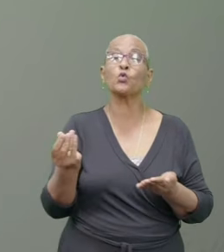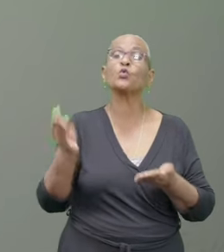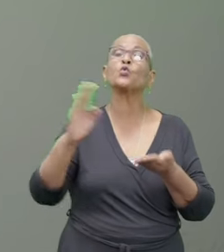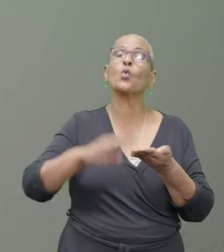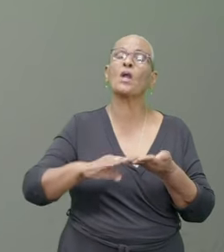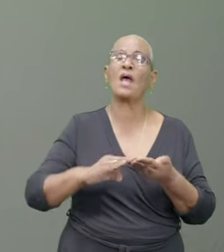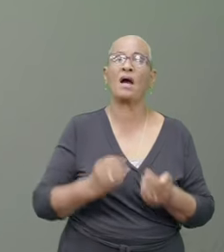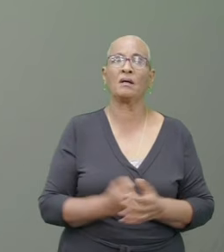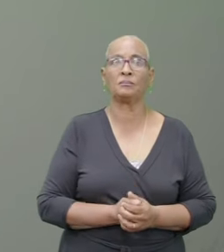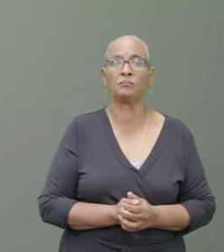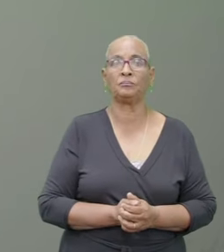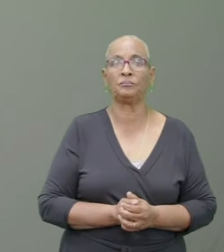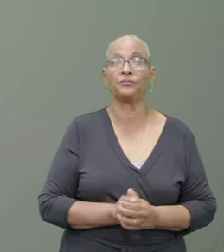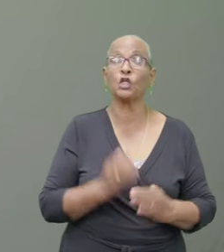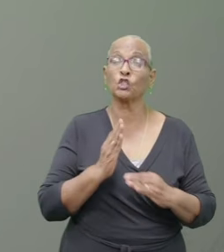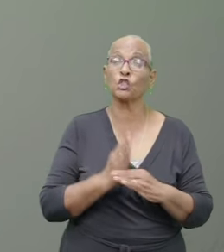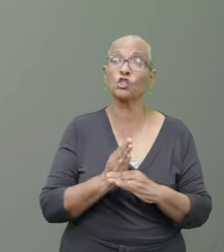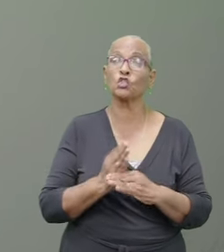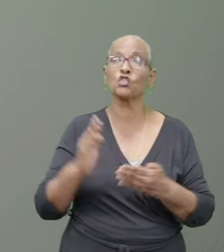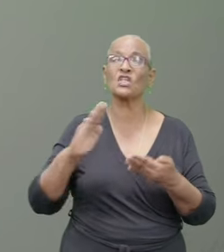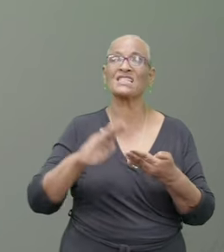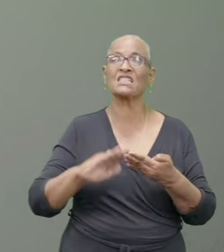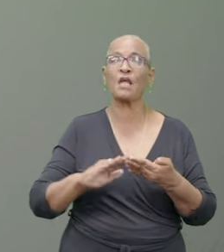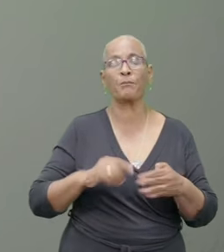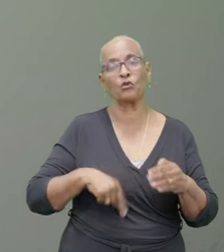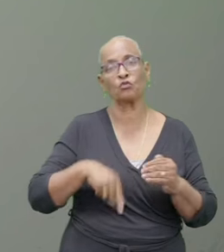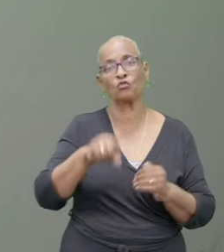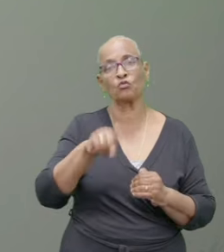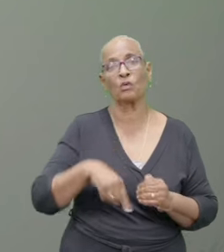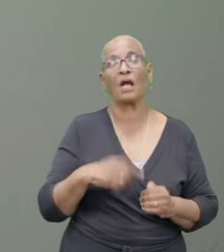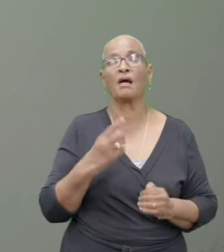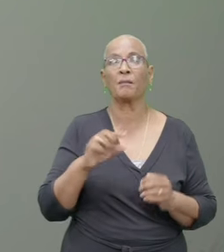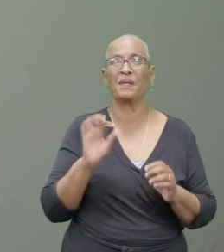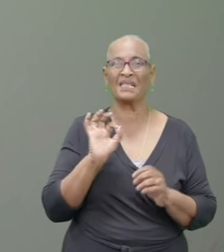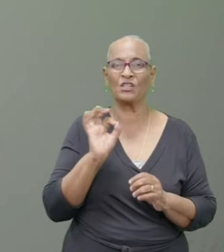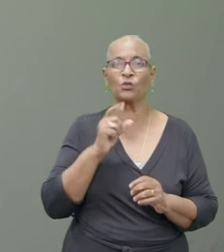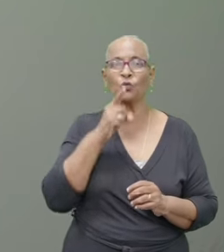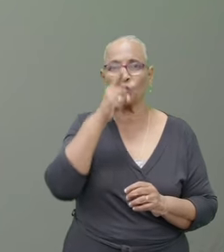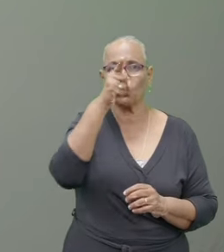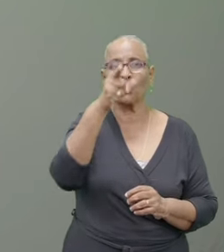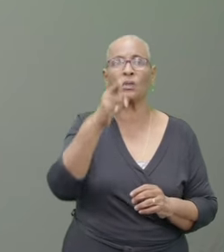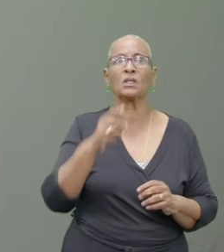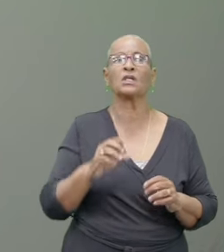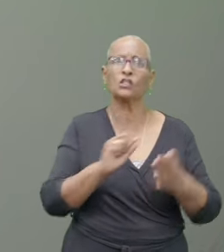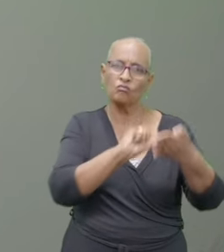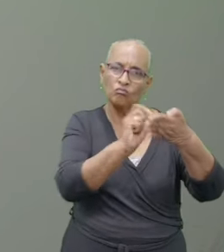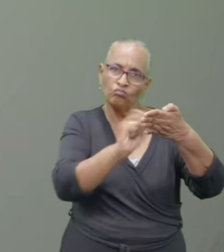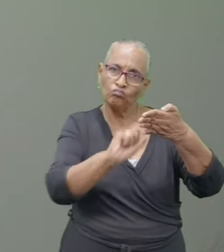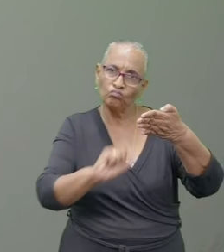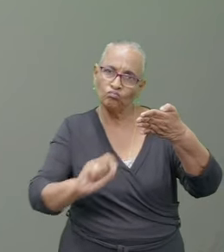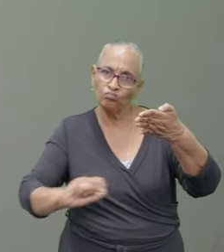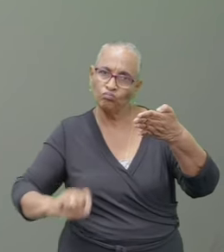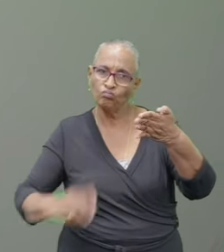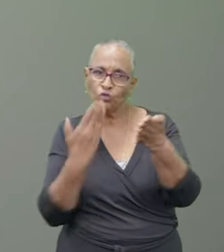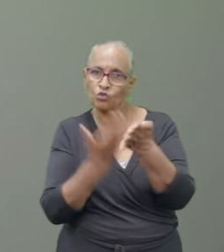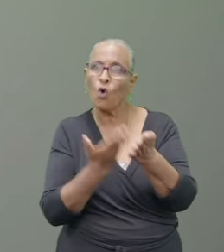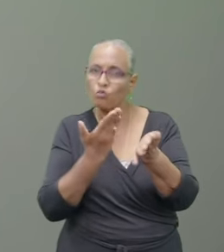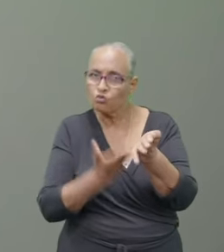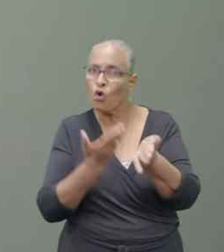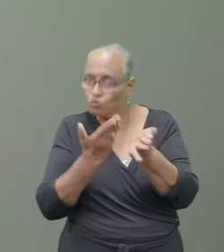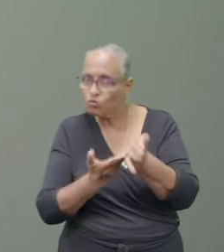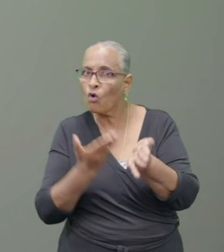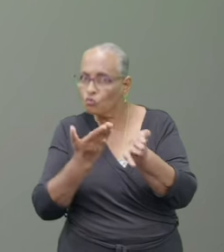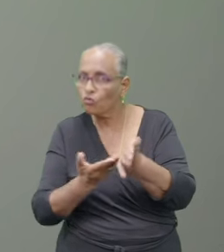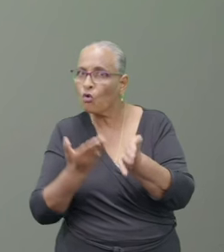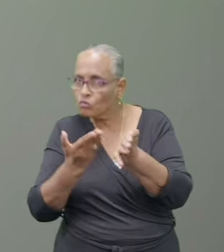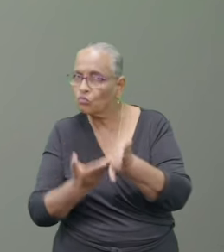maar het is een tussenstap. Het is een tussenstap met een bepaald doel. Het is duidelijk geformuleerd aan welke criteria men moet voldoen. Het is geen